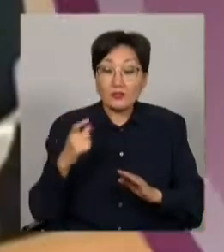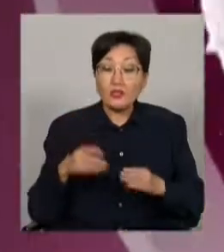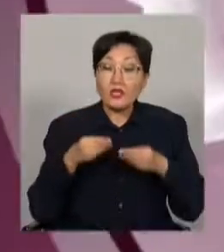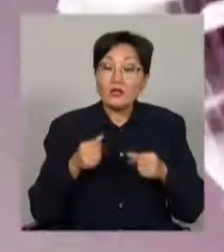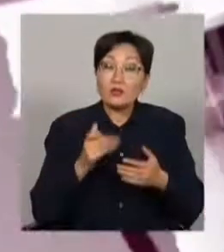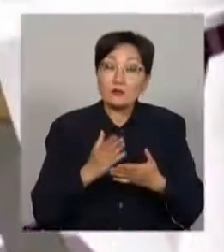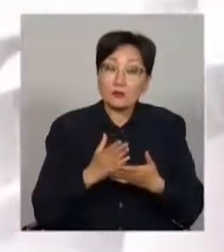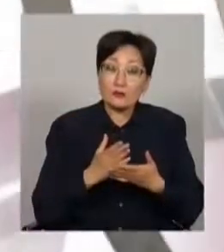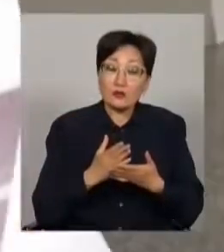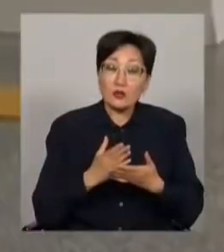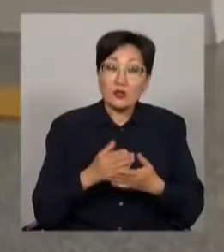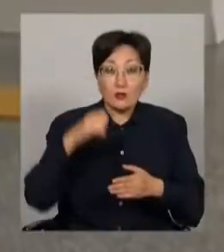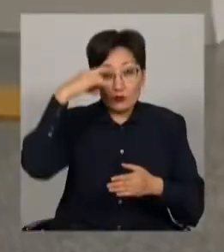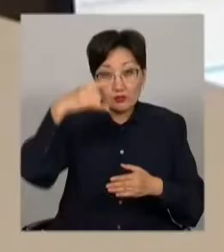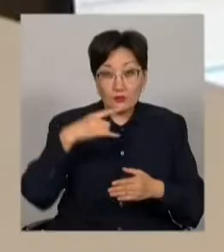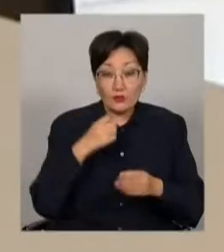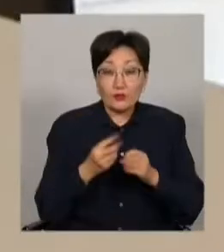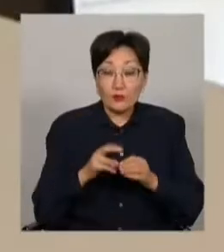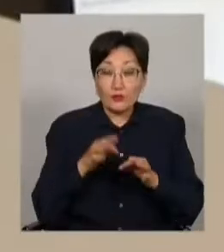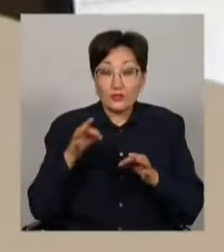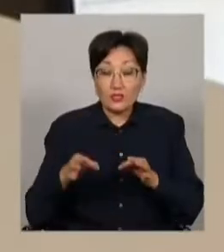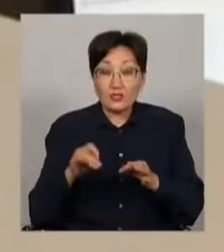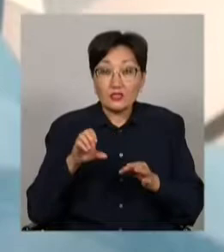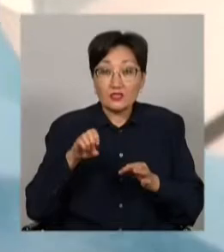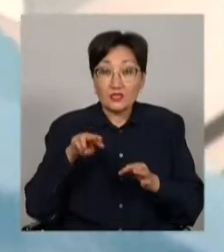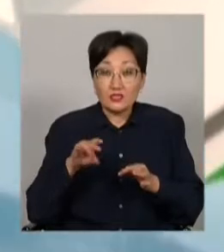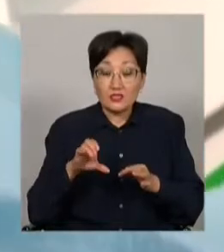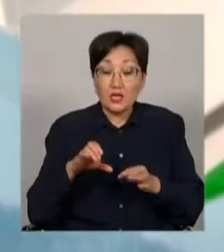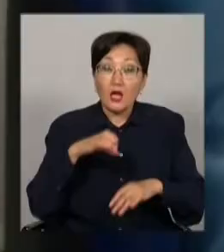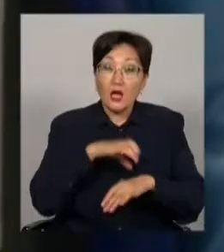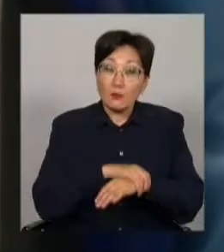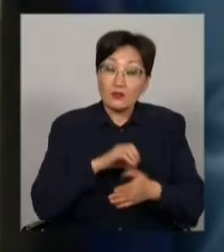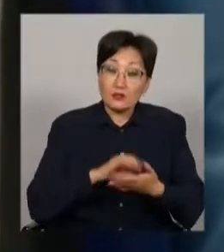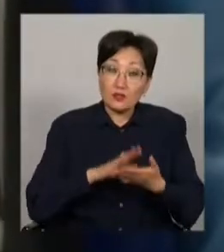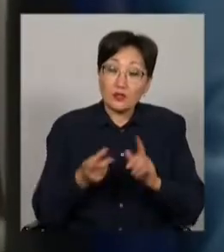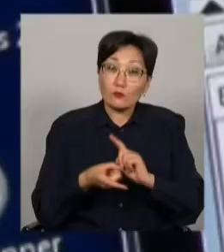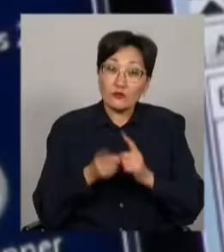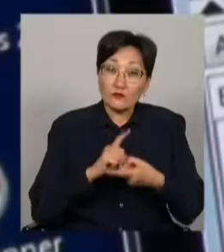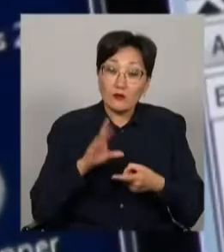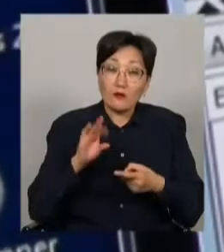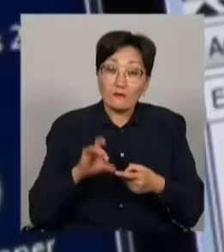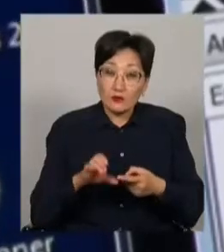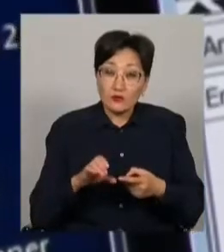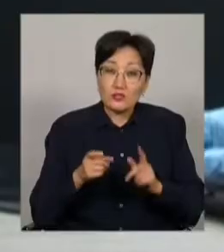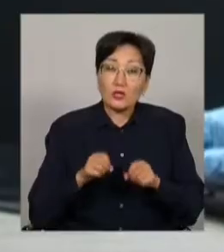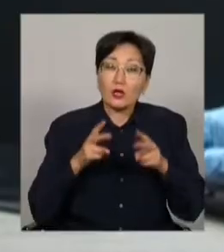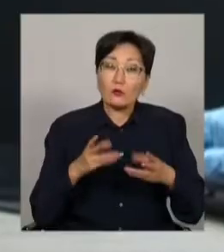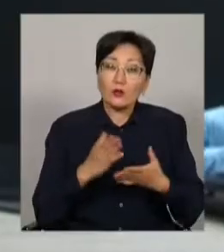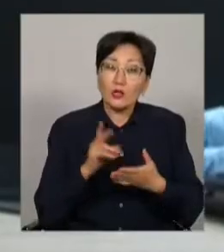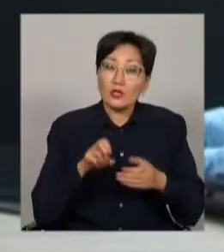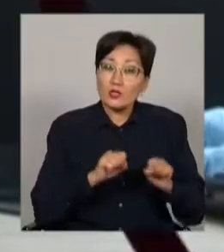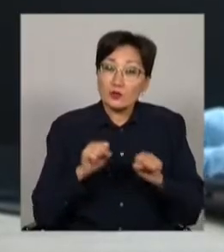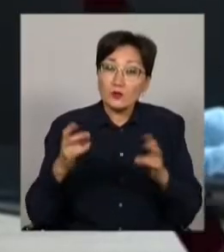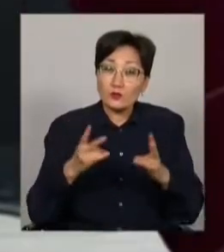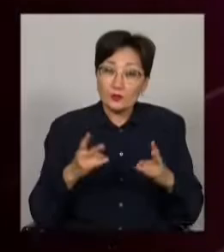етеді? Еліміздің 12 өңірінде СТС омикрон штамы анықталды. Мутацияланған вирус қауіпті ме? Қалай сақтанған